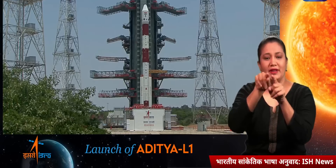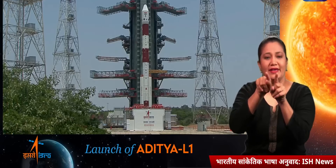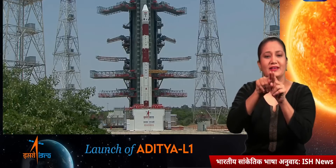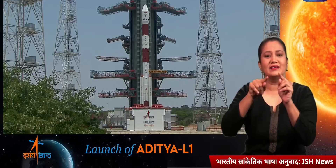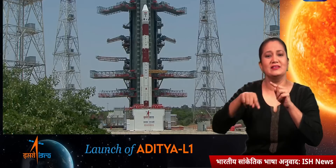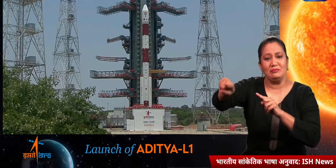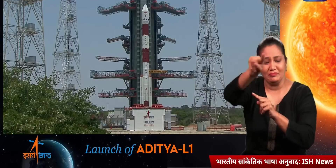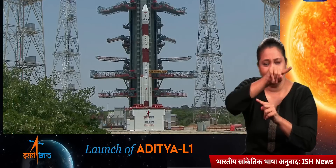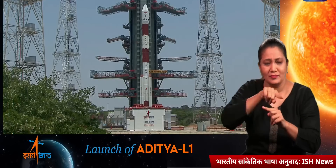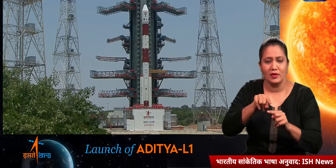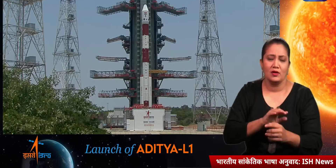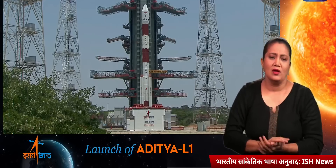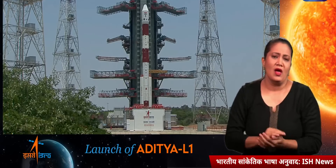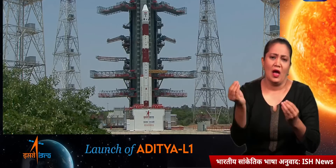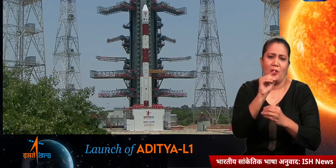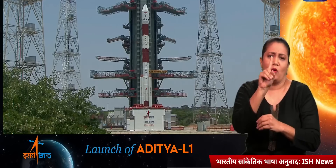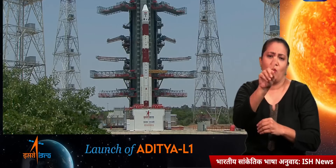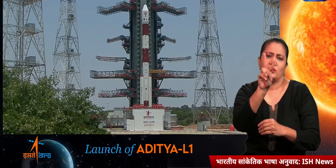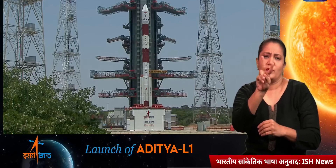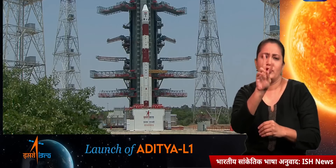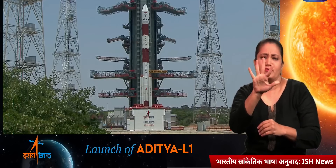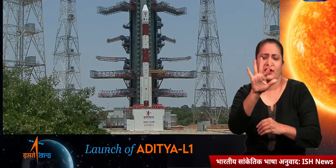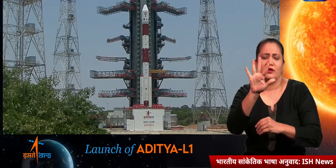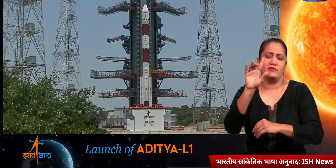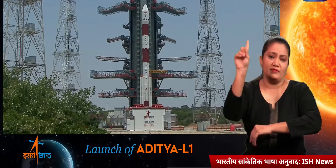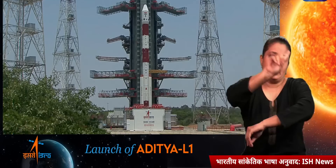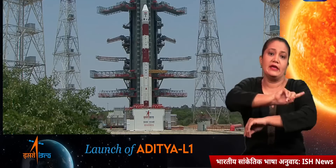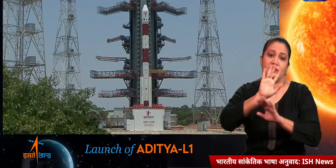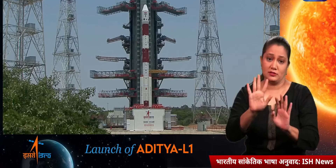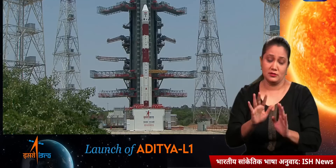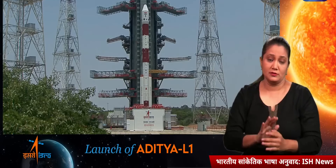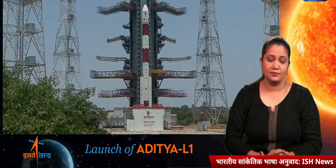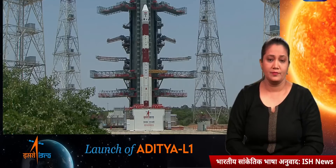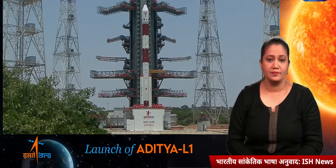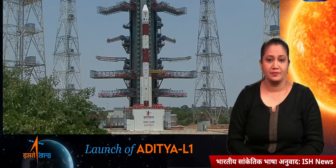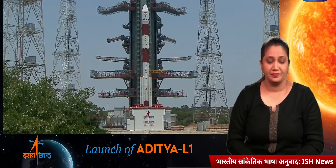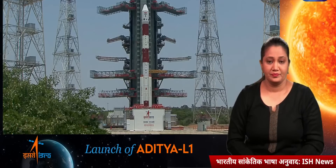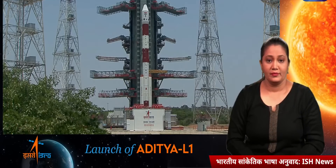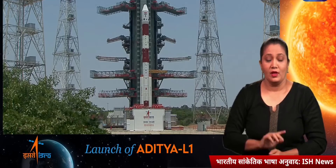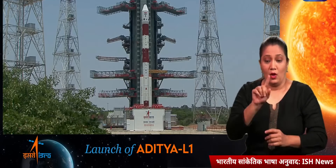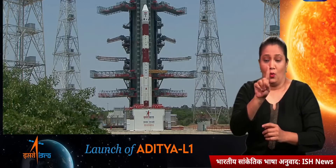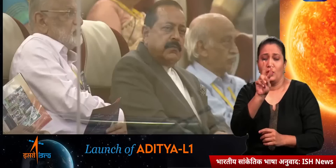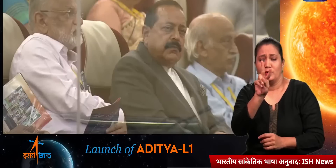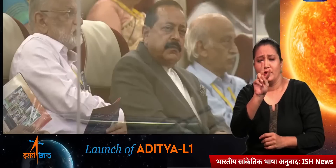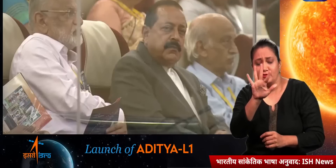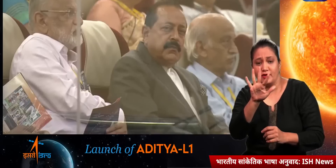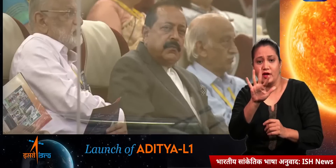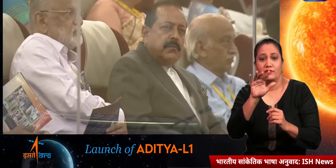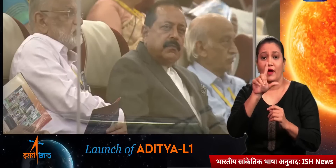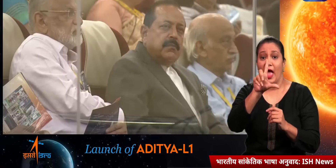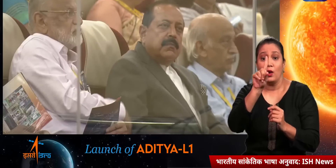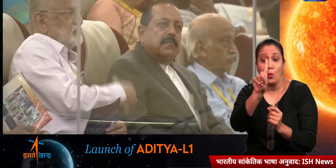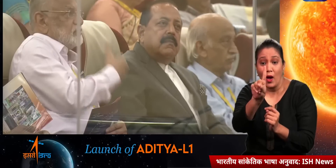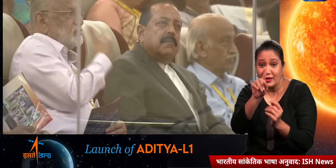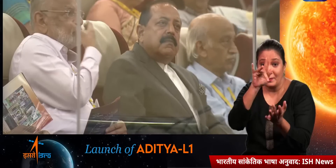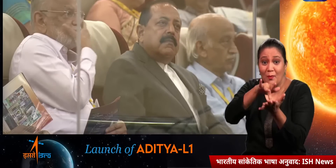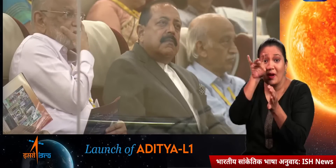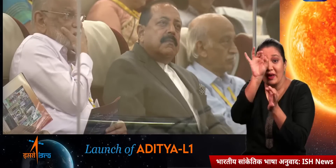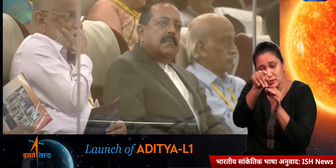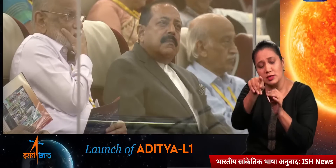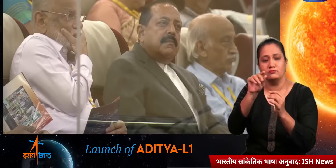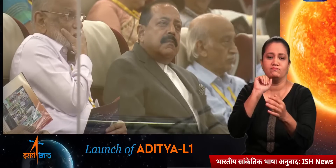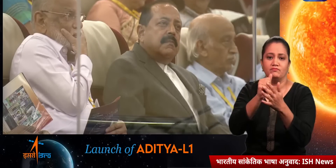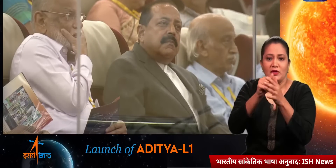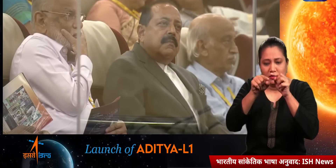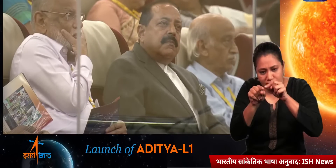करीब 125 दिनों का समय लगेगा। 125 दिनों बाद यह L1 पॉइंट के पास पहुंचकर और उसकी